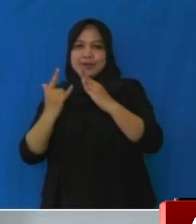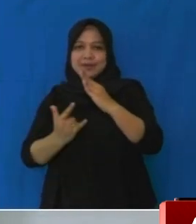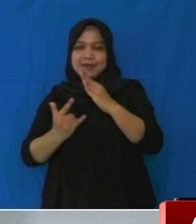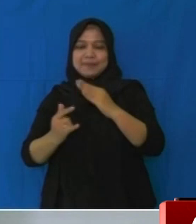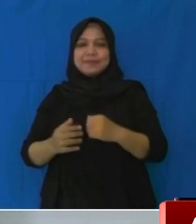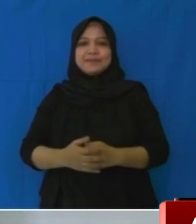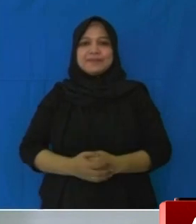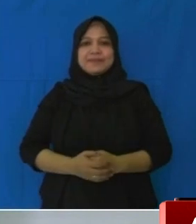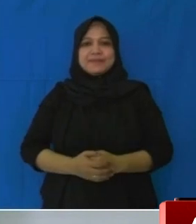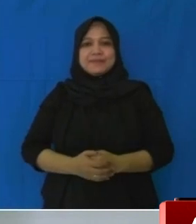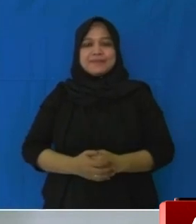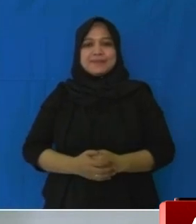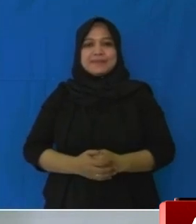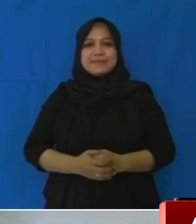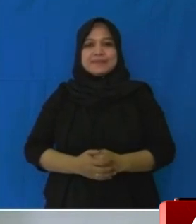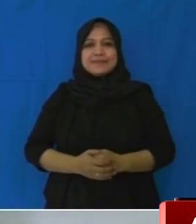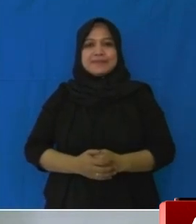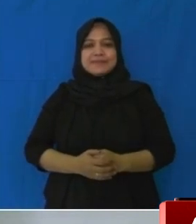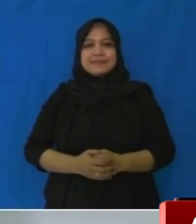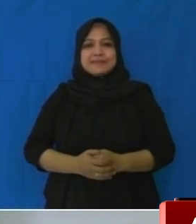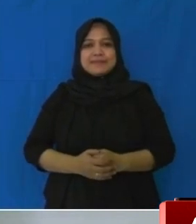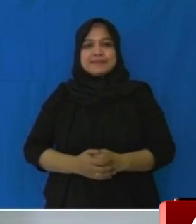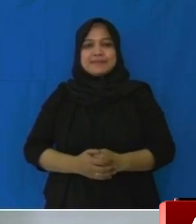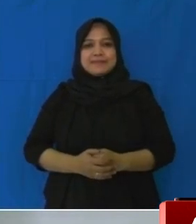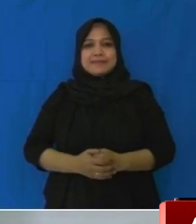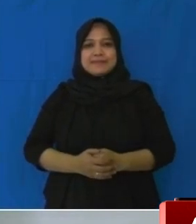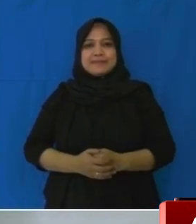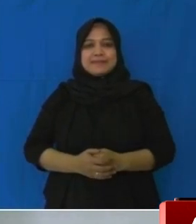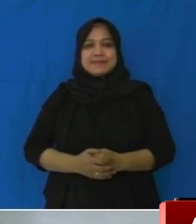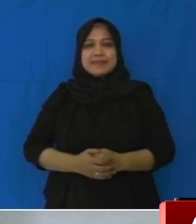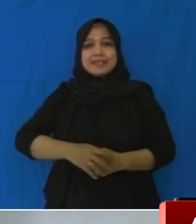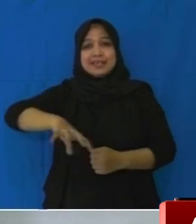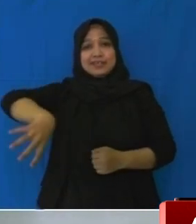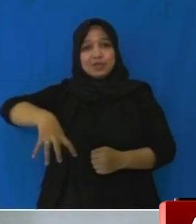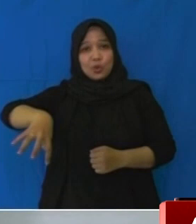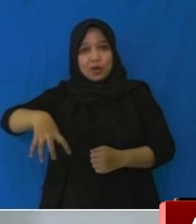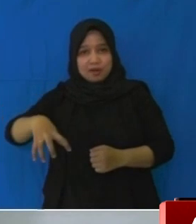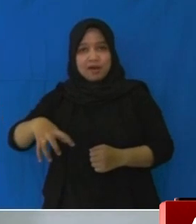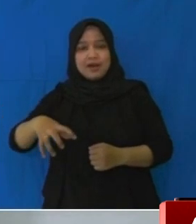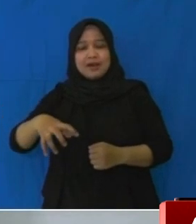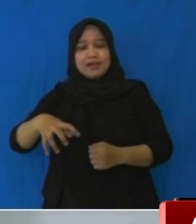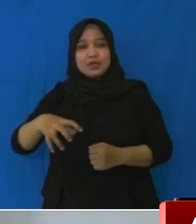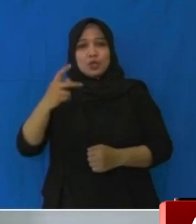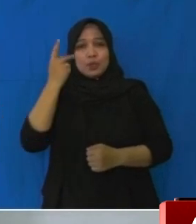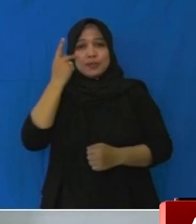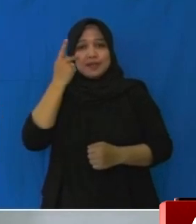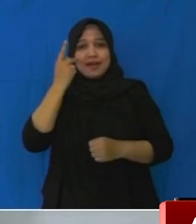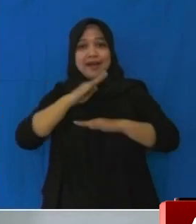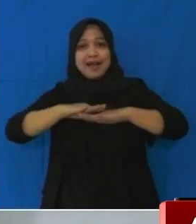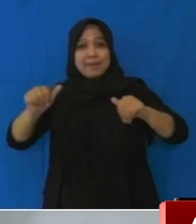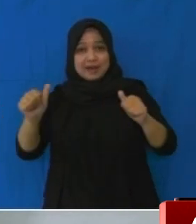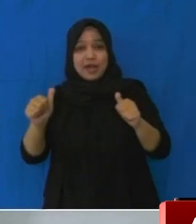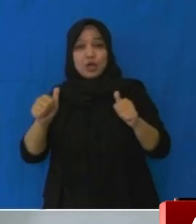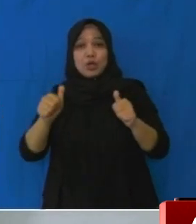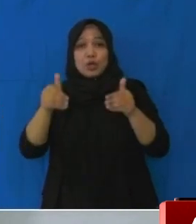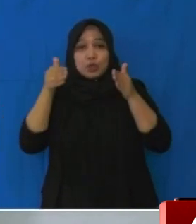bersama keluarga untuk bisa bukan hanya di rumah menjaga keamanan di dalam konteks of 19